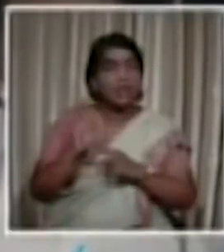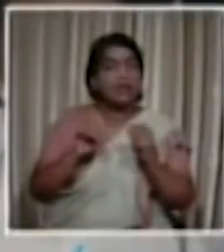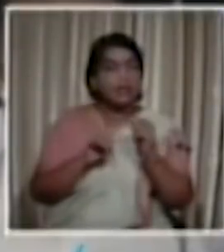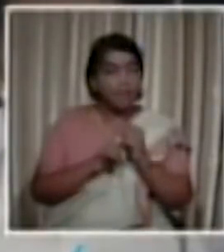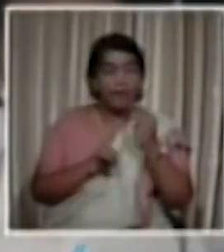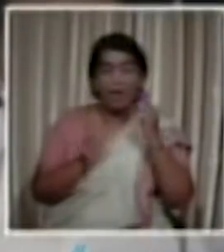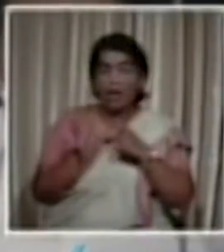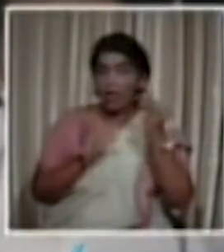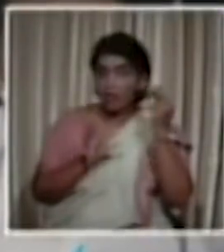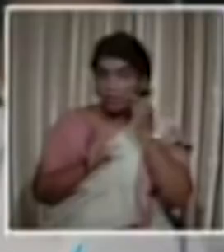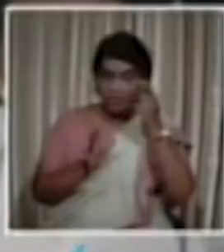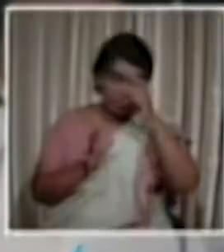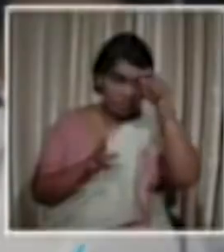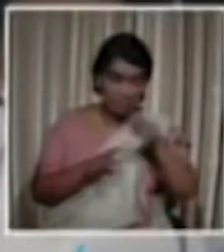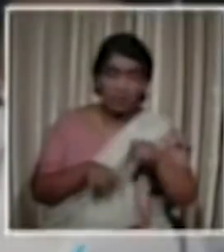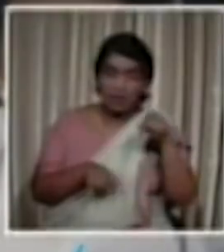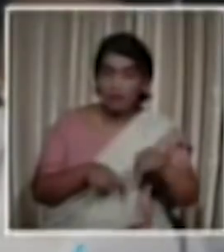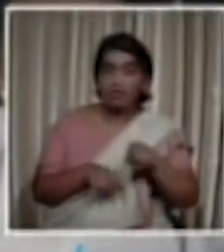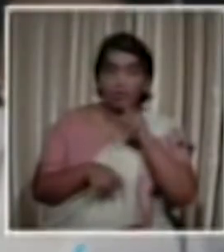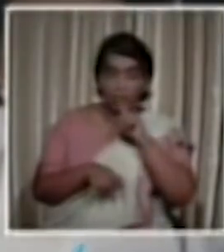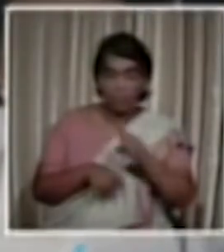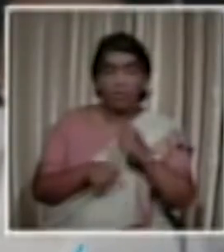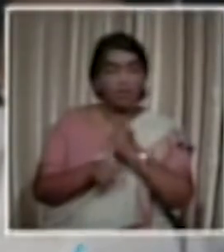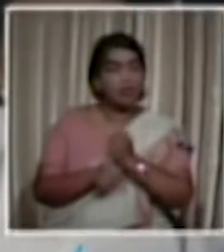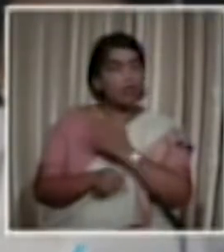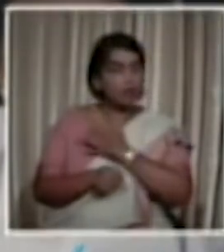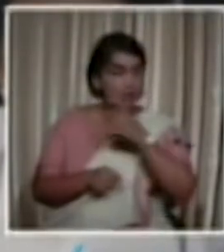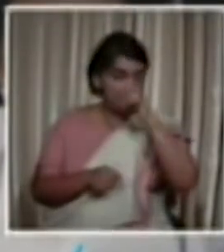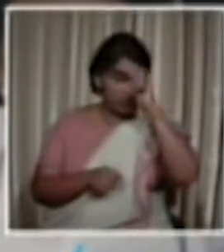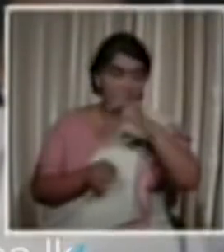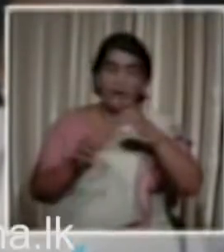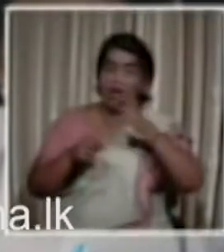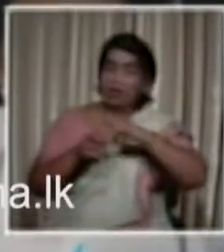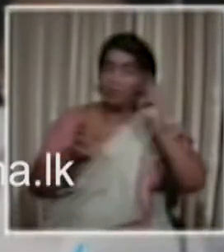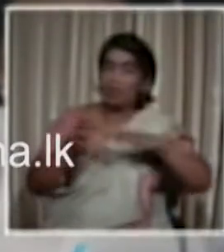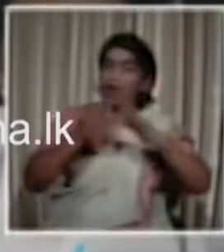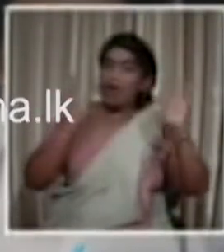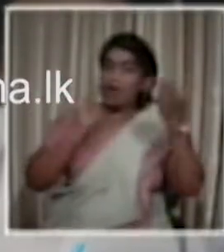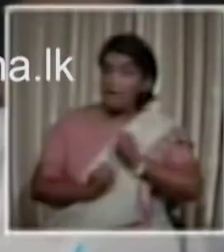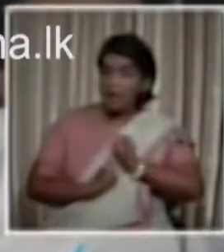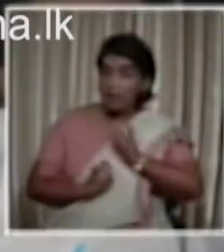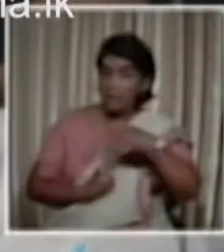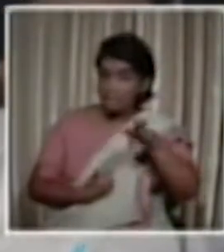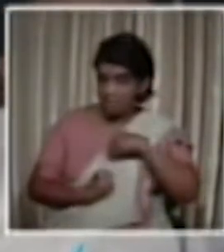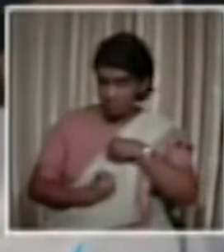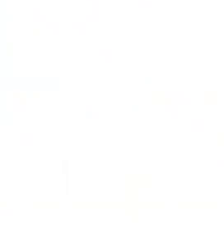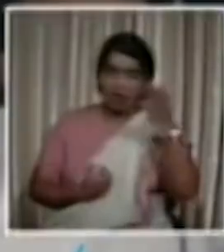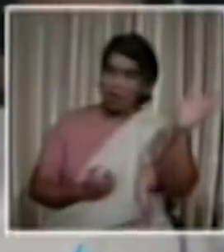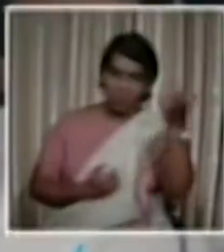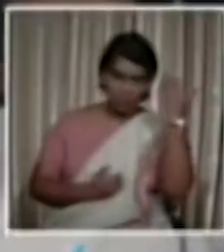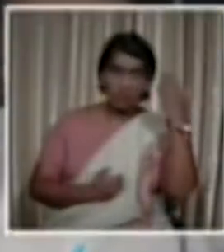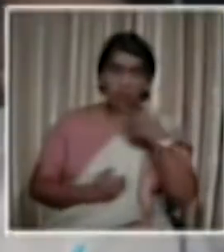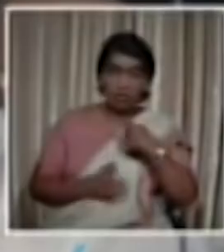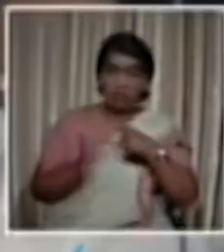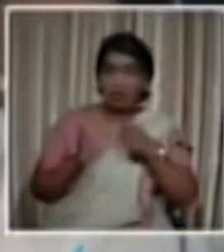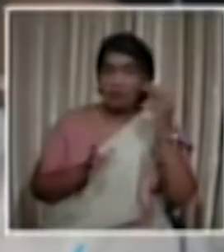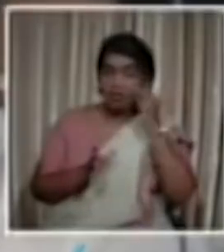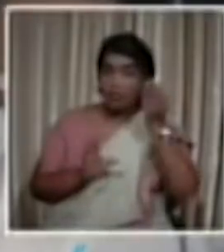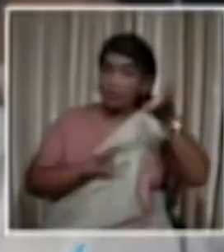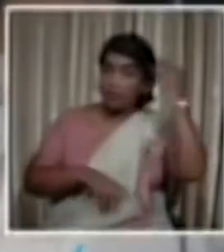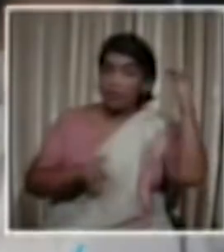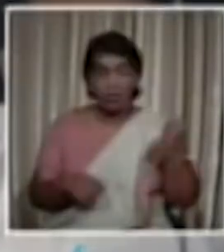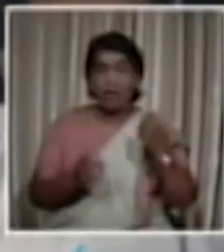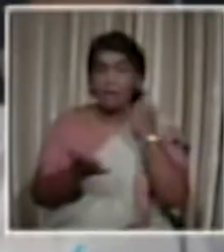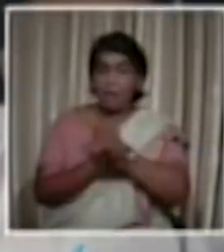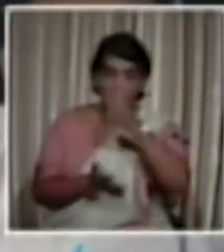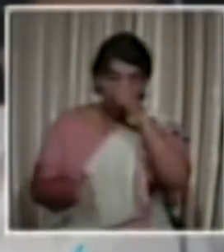අනුර කුමාර දිසානායක මහත්තයාද කිව්වා ගෝඨාභය රාජපක්ෂලාස්සලා යන්න ඕනේ කොයි වැරද්ද බාරගත්තා හින්දා මම එතුමගෙන් අහනවා එතුමලා සන්නද්ධ අරගල කාලේ